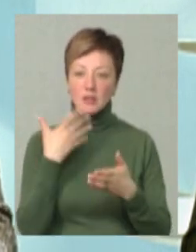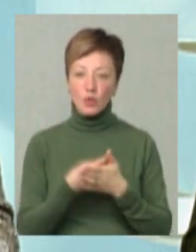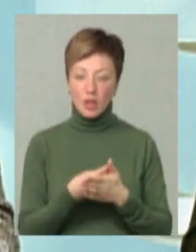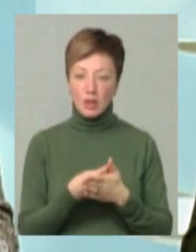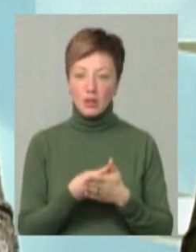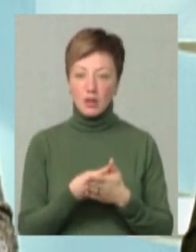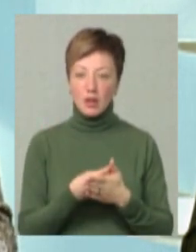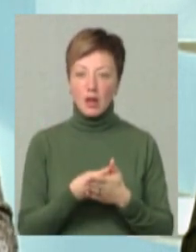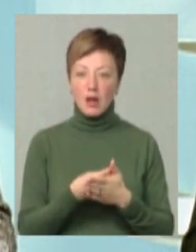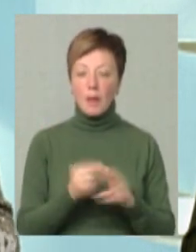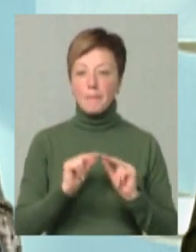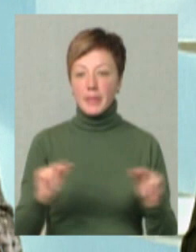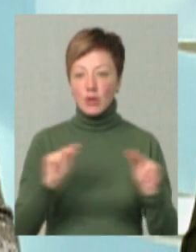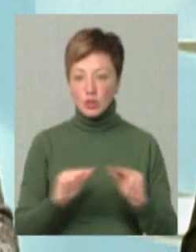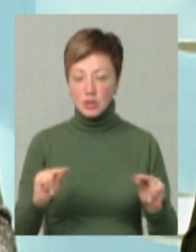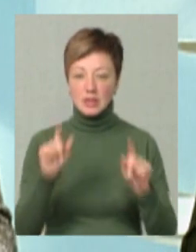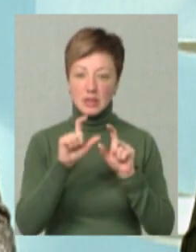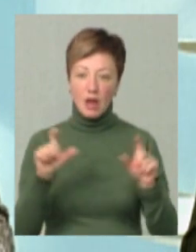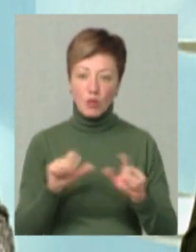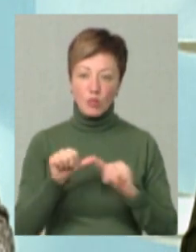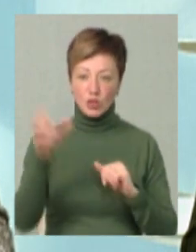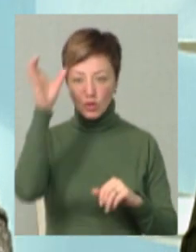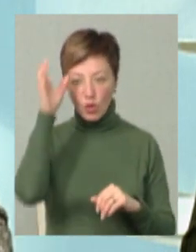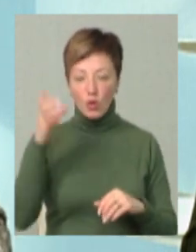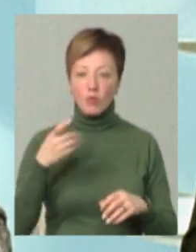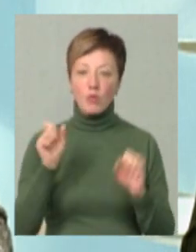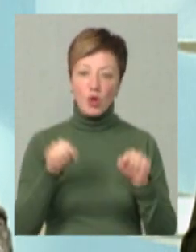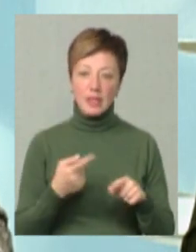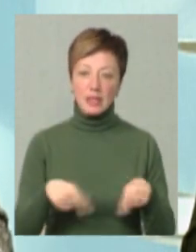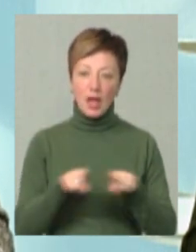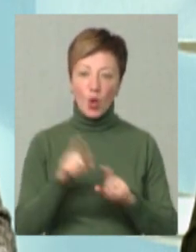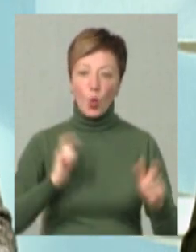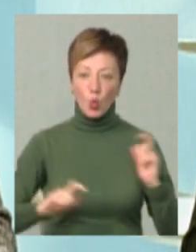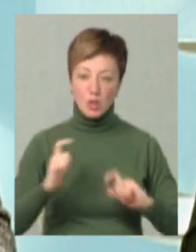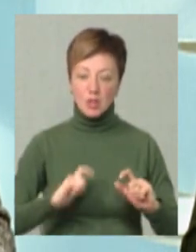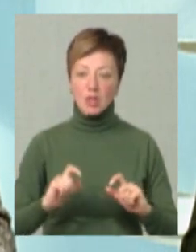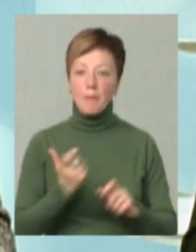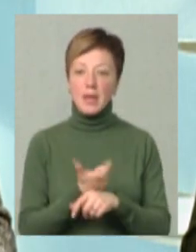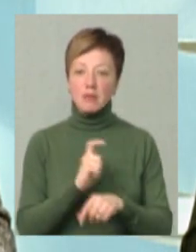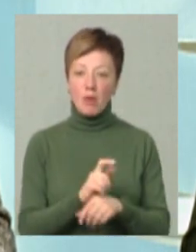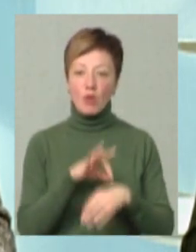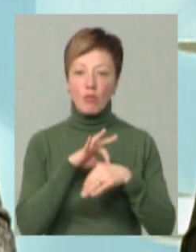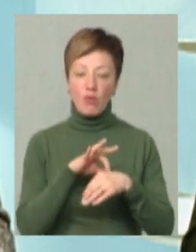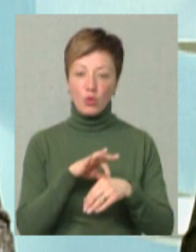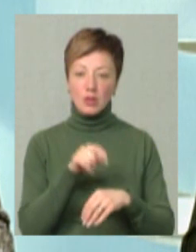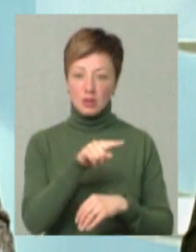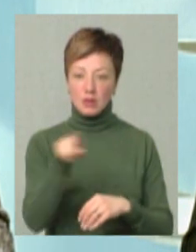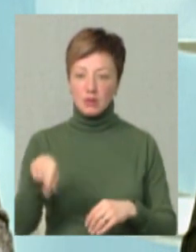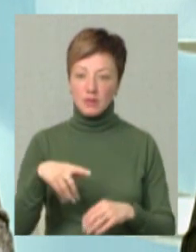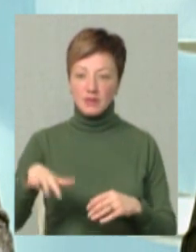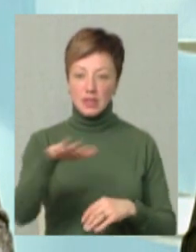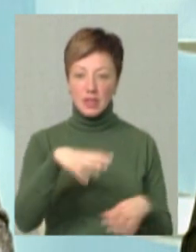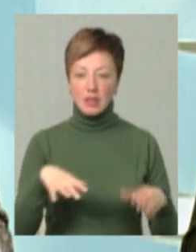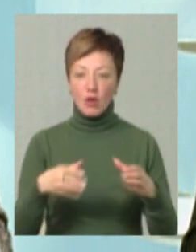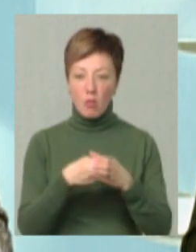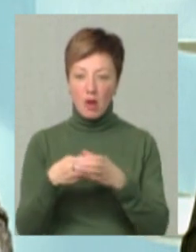своїх освітян, свої заклади позашкільної освіти, і ми могли такі курси максимально проводити в усіх